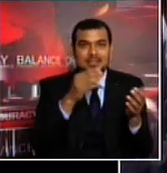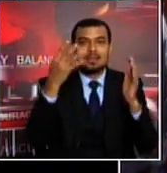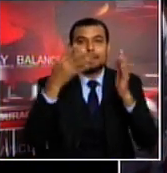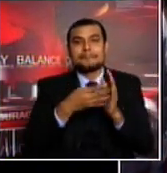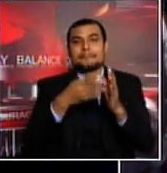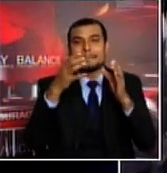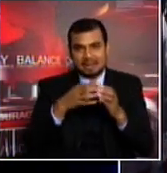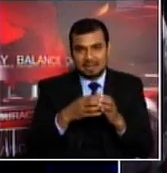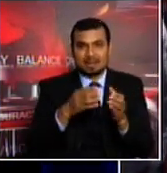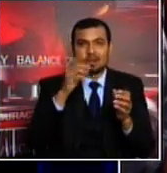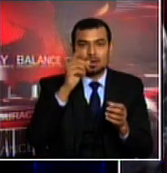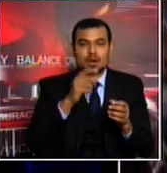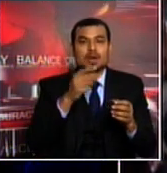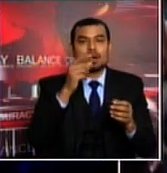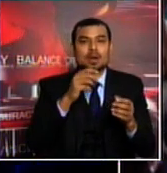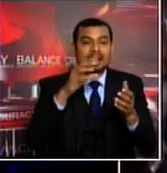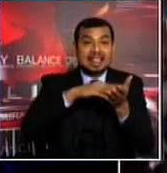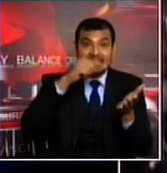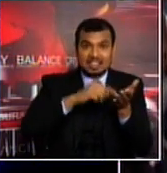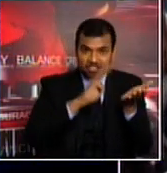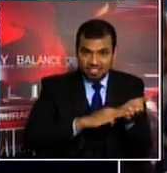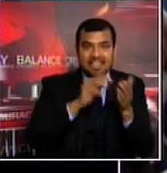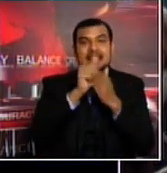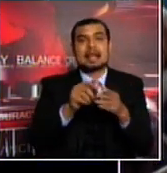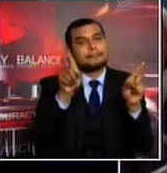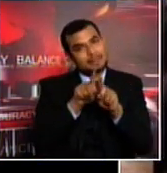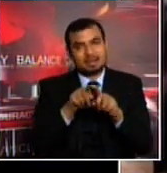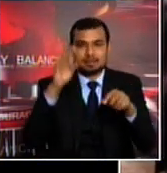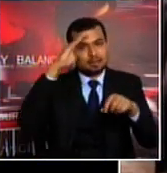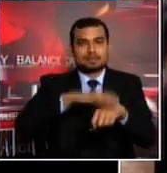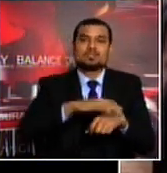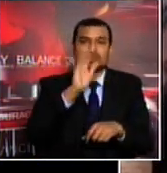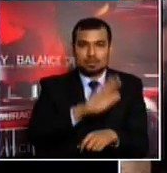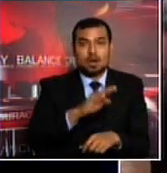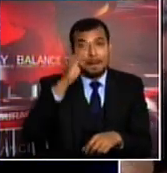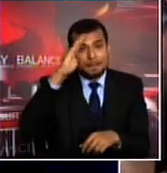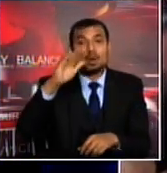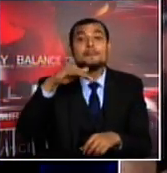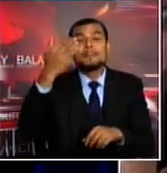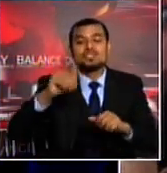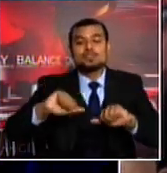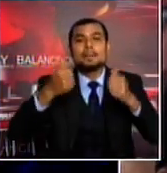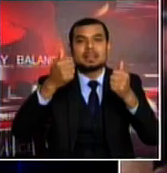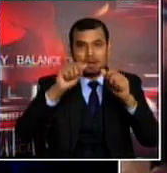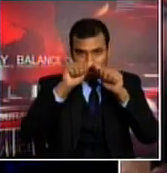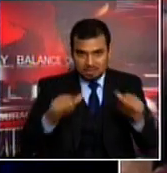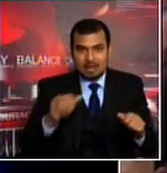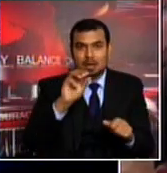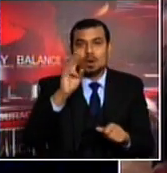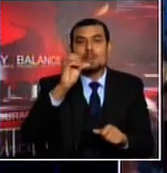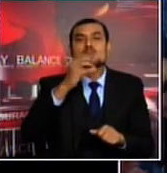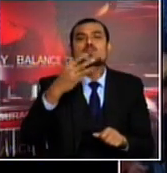उच्च घरानाको उद्योगी समेत प्रहरीको फन्दामा परेका छन्। प्रहरीको पछिल्लो सफलता अन्तर्गत पुनका